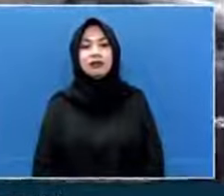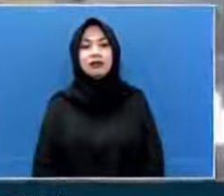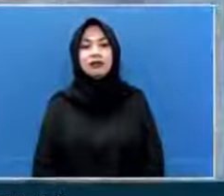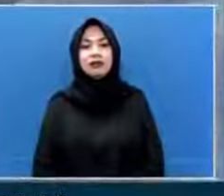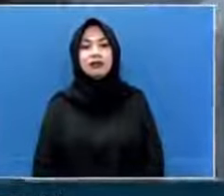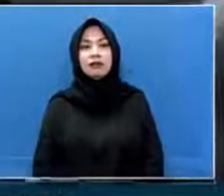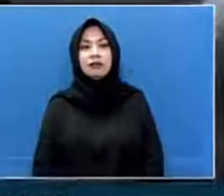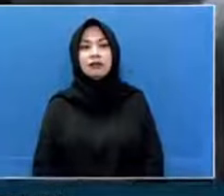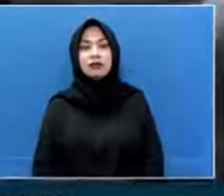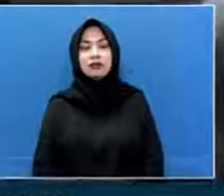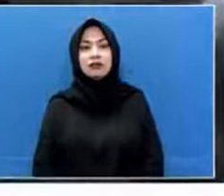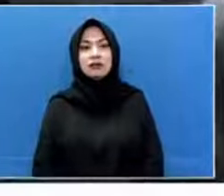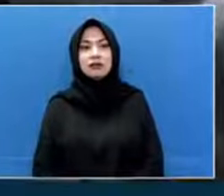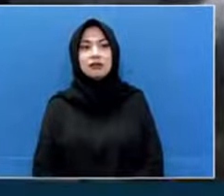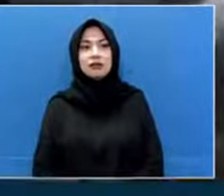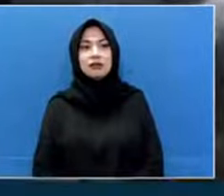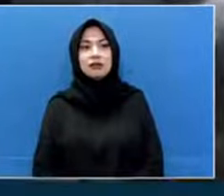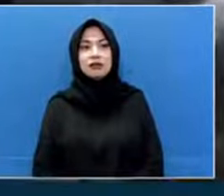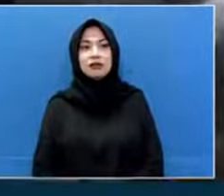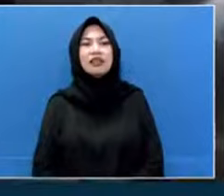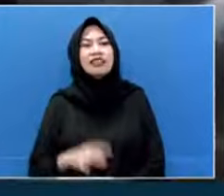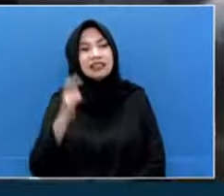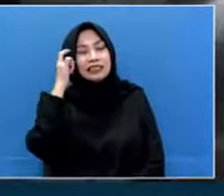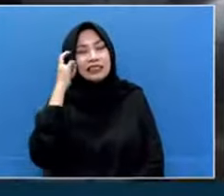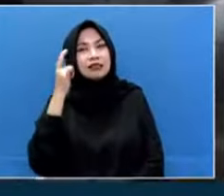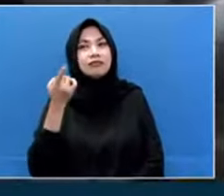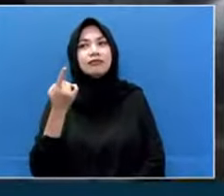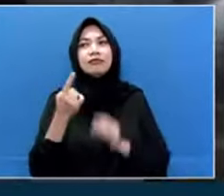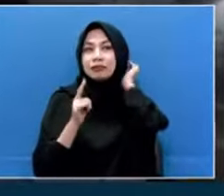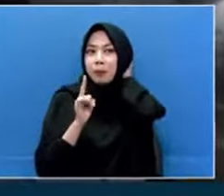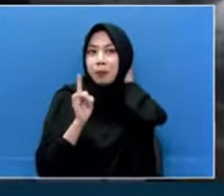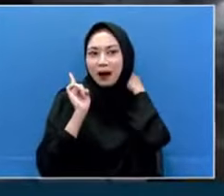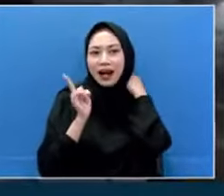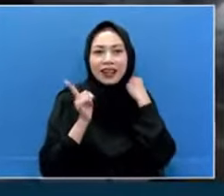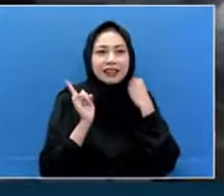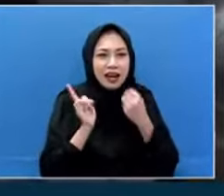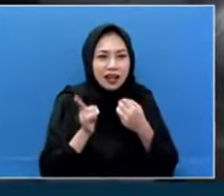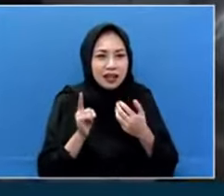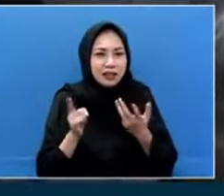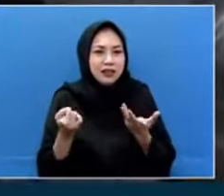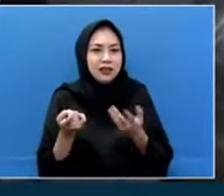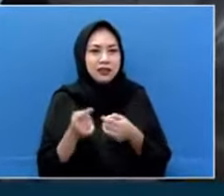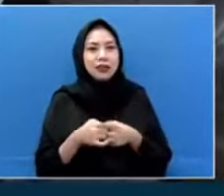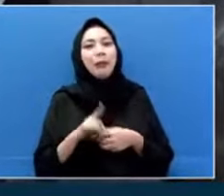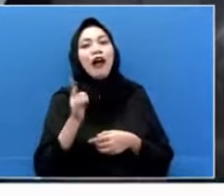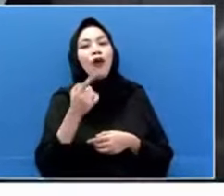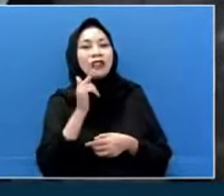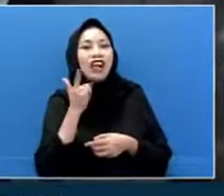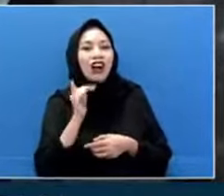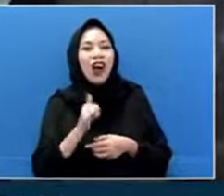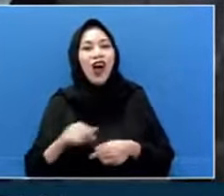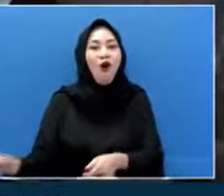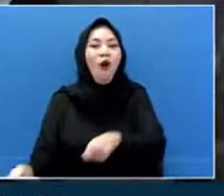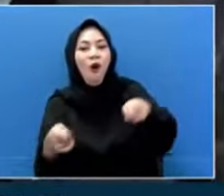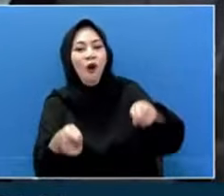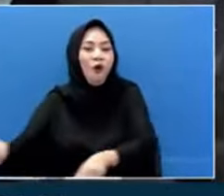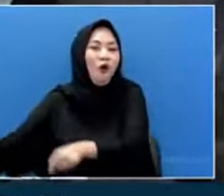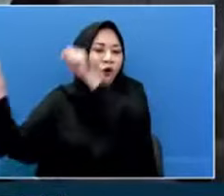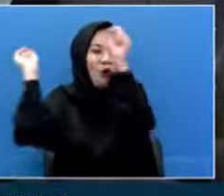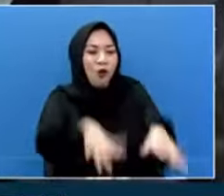Jiwa tidak membahayakanlah istilahnya tidak tidak kelewatan sehingga sampai